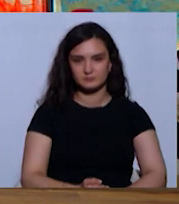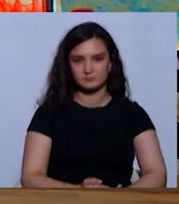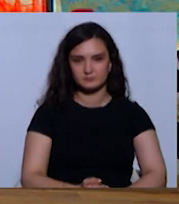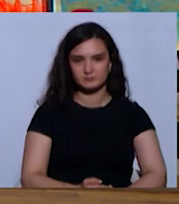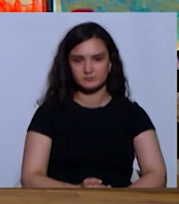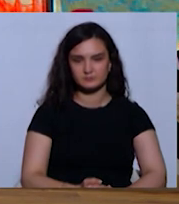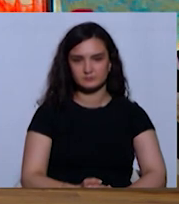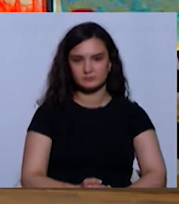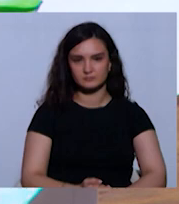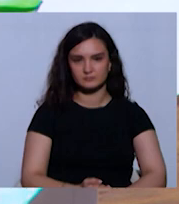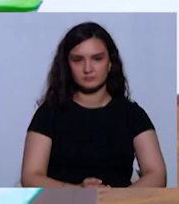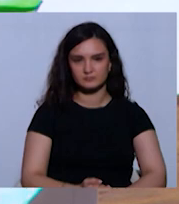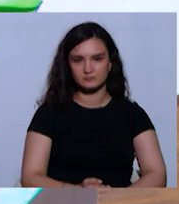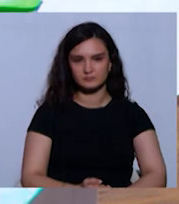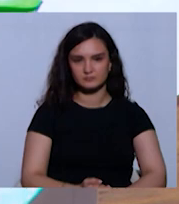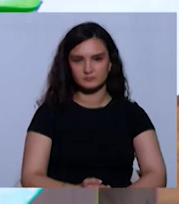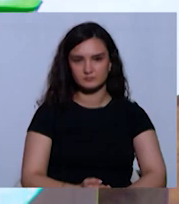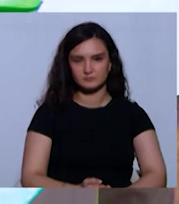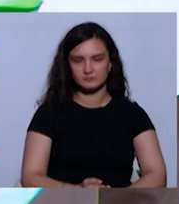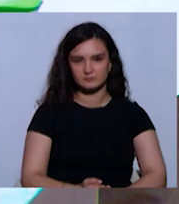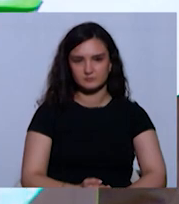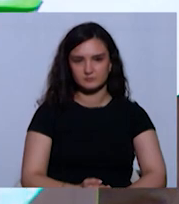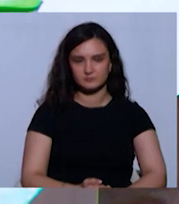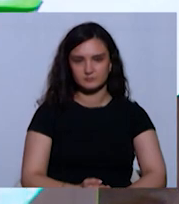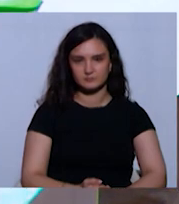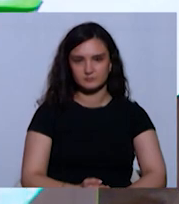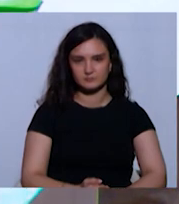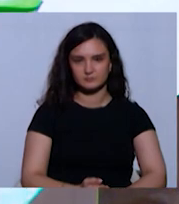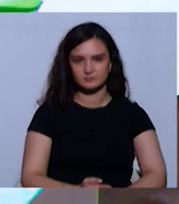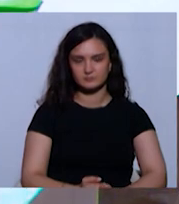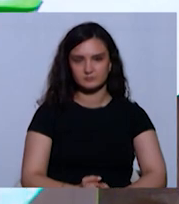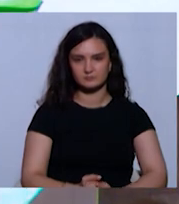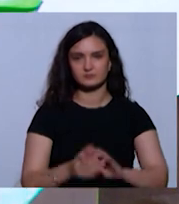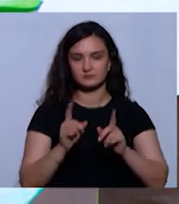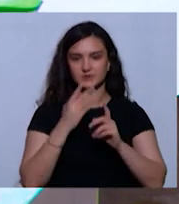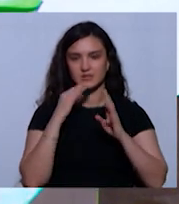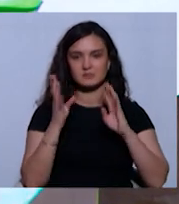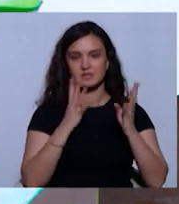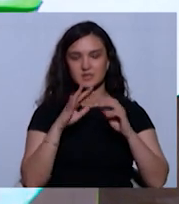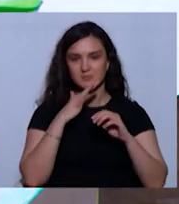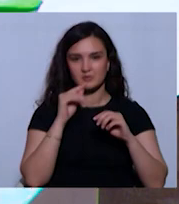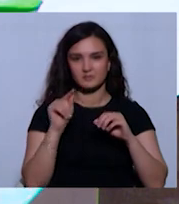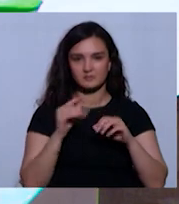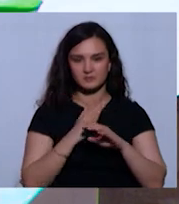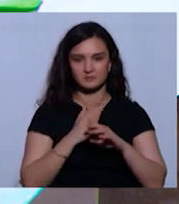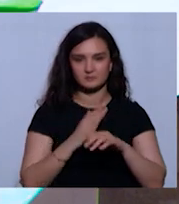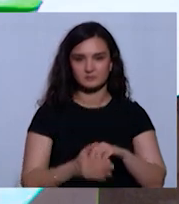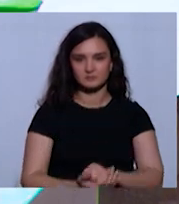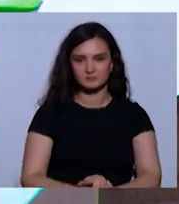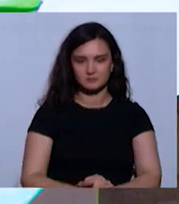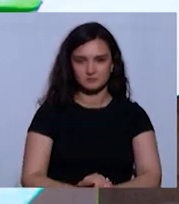რამეთი არ. აი ესეთი. აი ესეთ რაღაცები აქვს ხოლმე ამ წყალმცენარებს, ესე კიდია ბევრი.